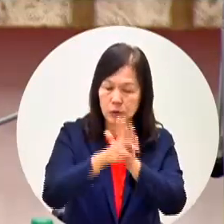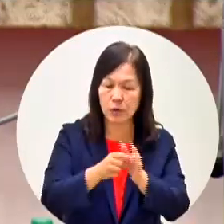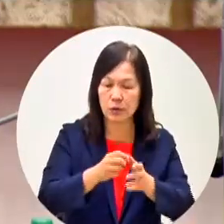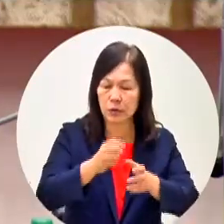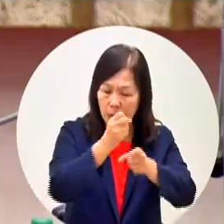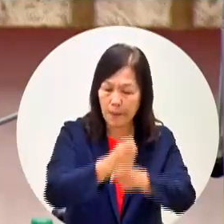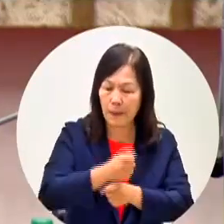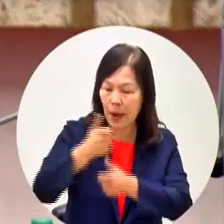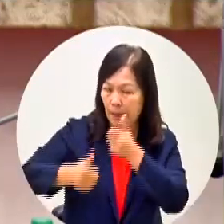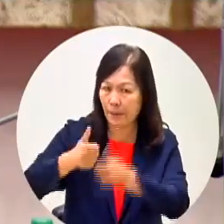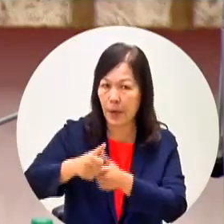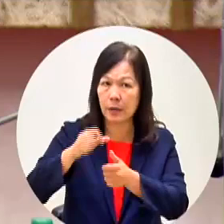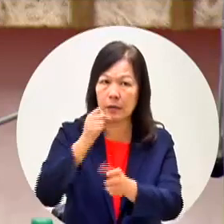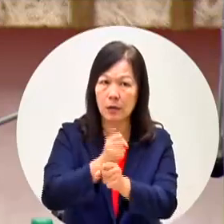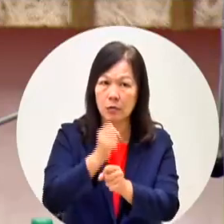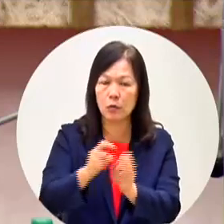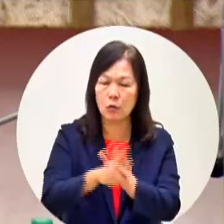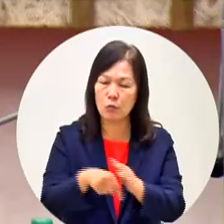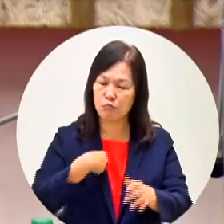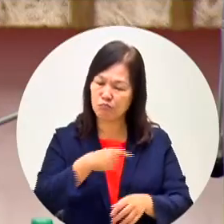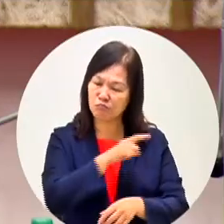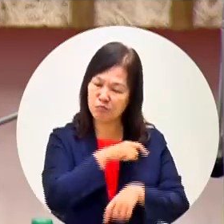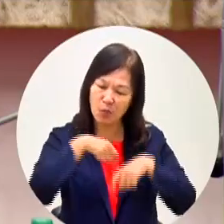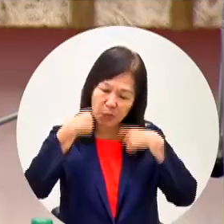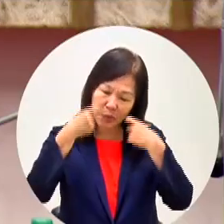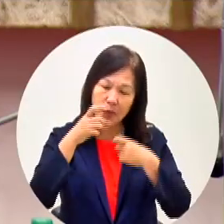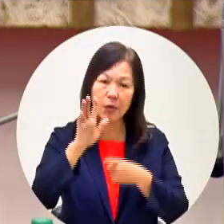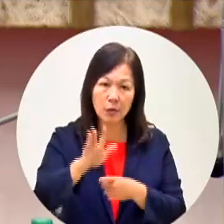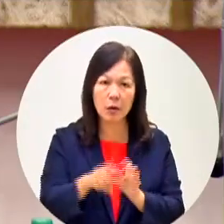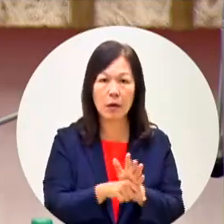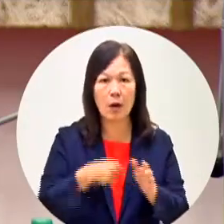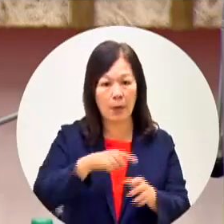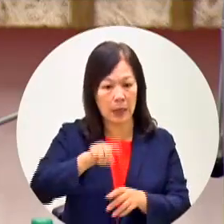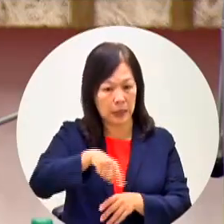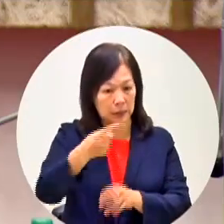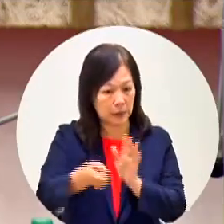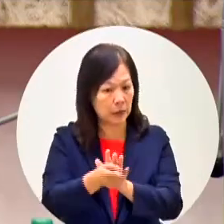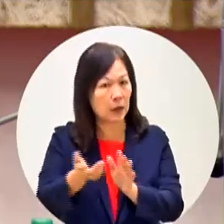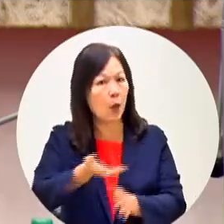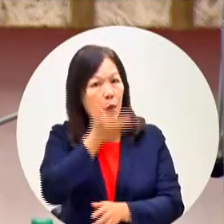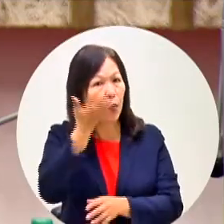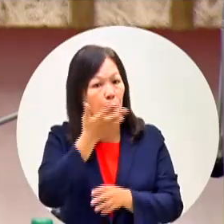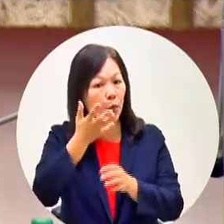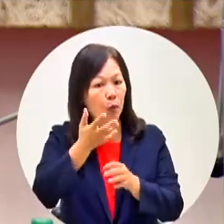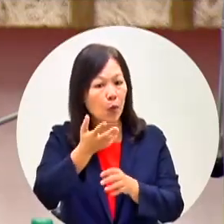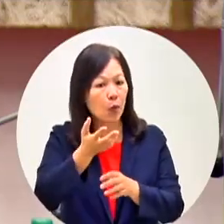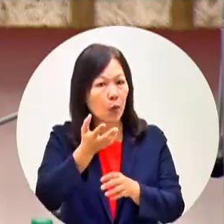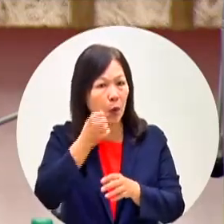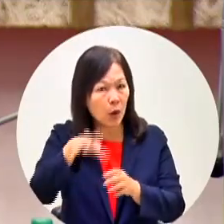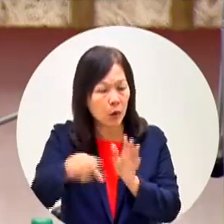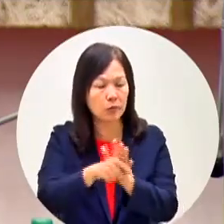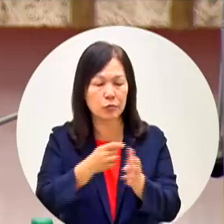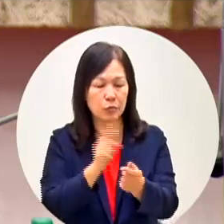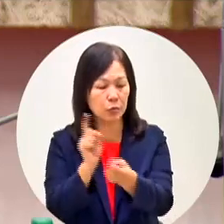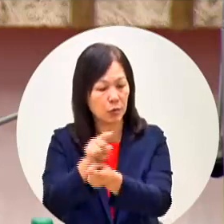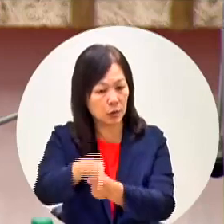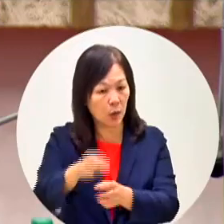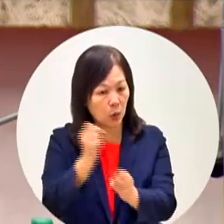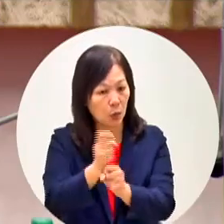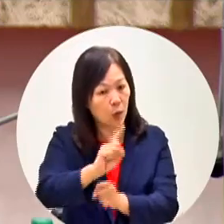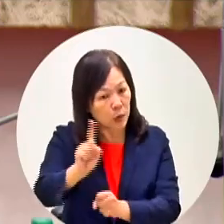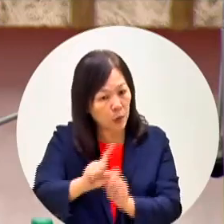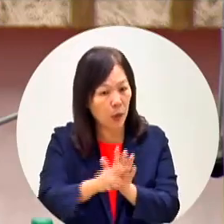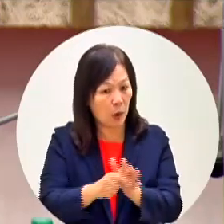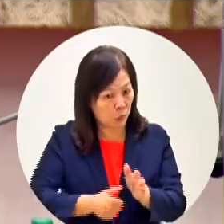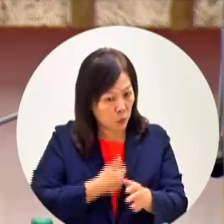奇了，接下来我们的观光局是要如何来发展，是不是有要做？那当中有没有